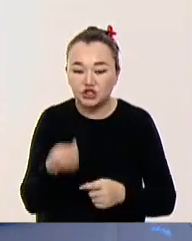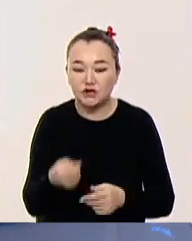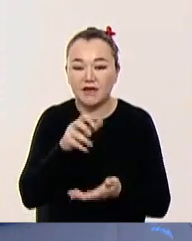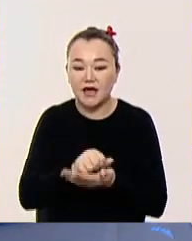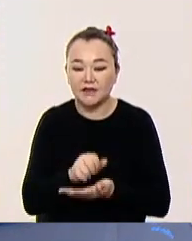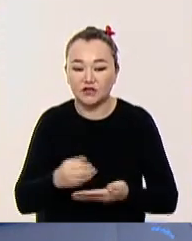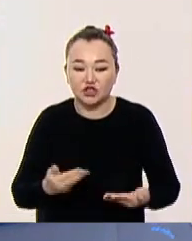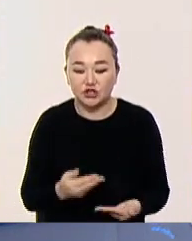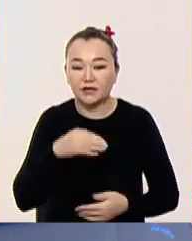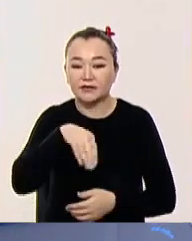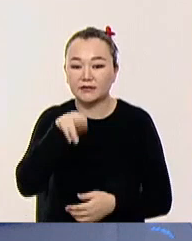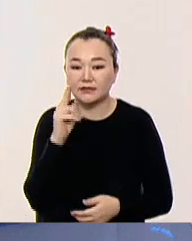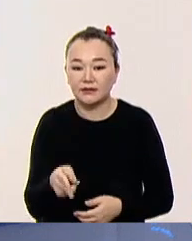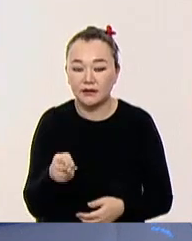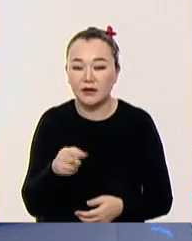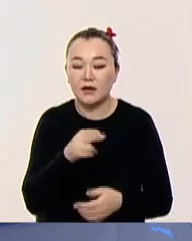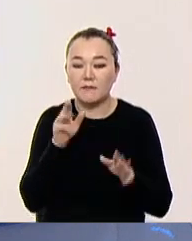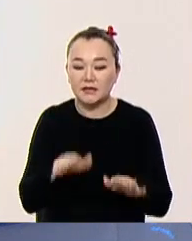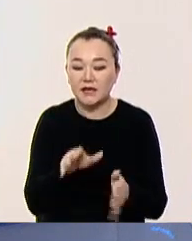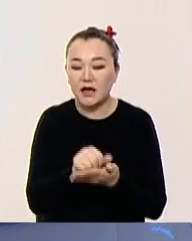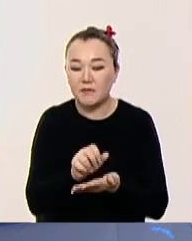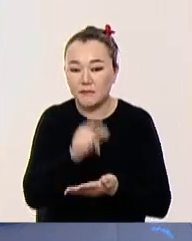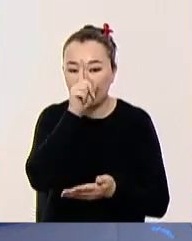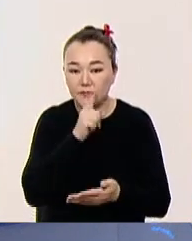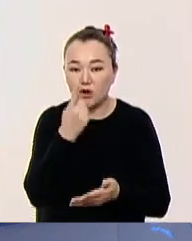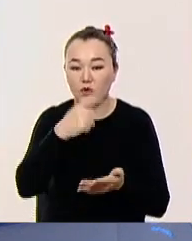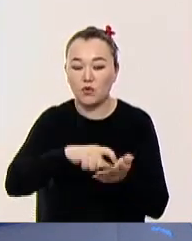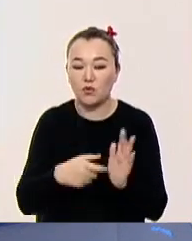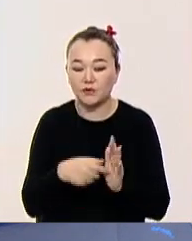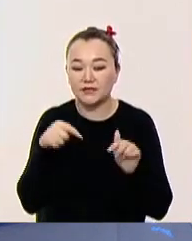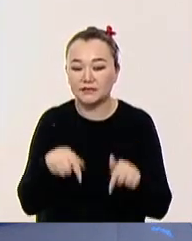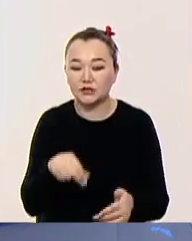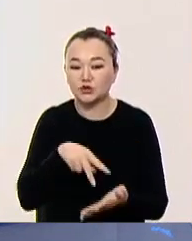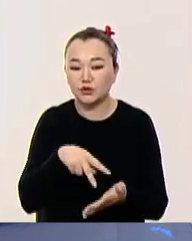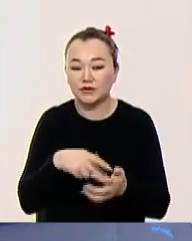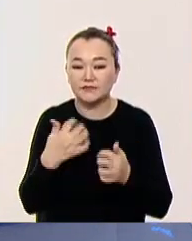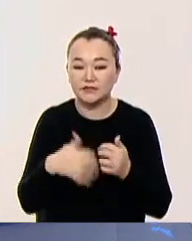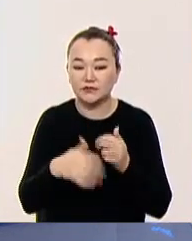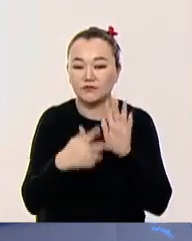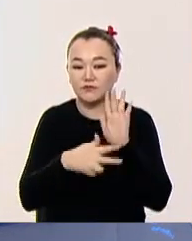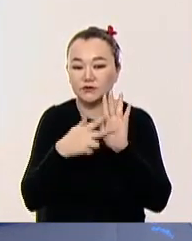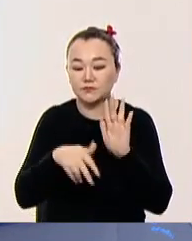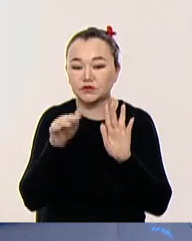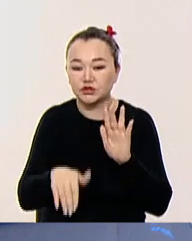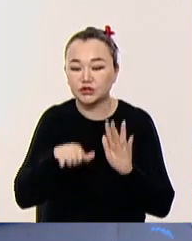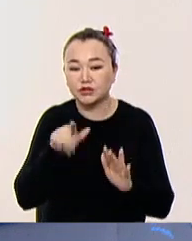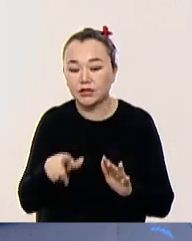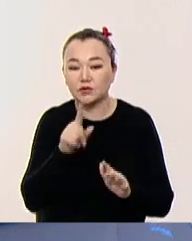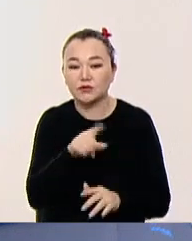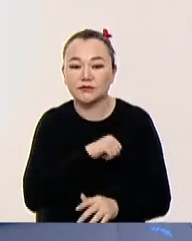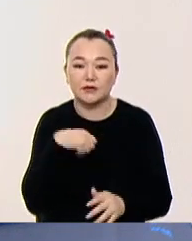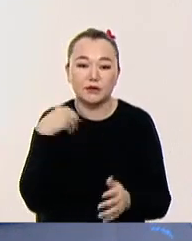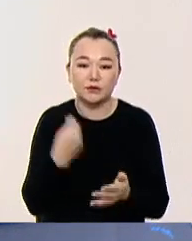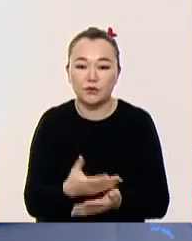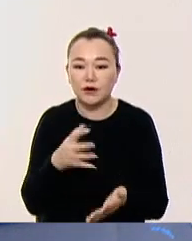снять квартиру в Талдыкоргане по месячная аренда однокомнатной квартиры здесь стоит среднем 80 тысяч тенге Ну а